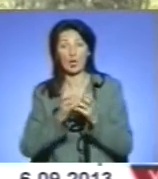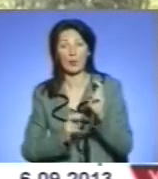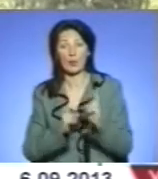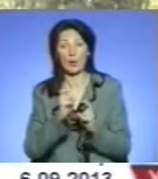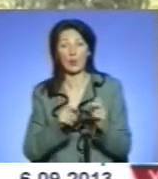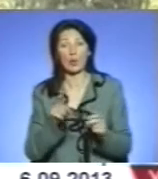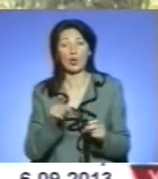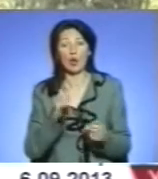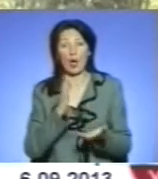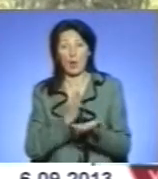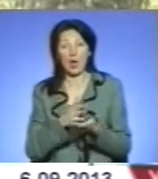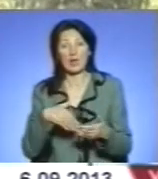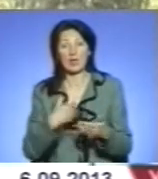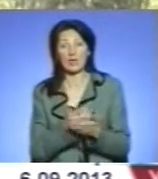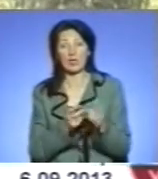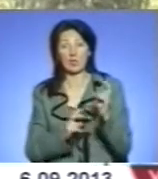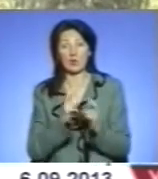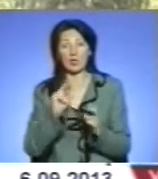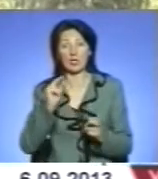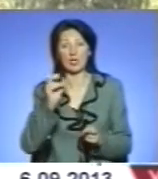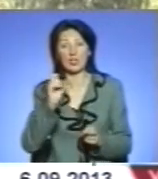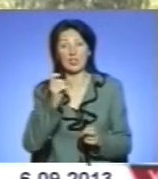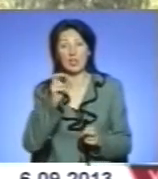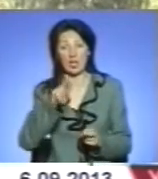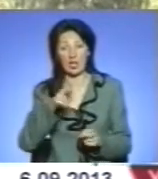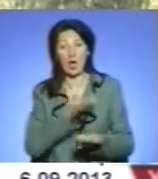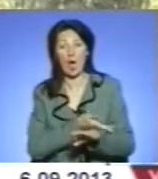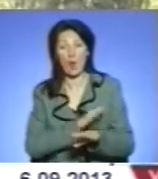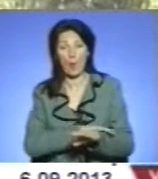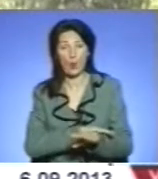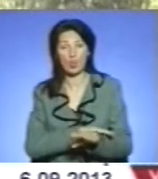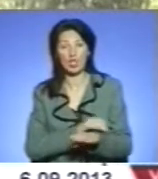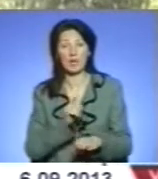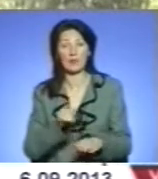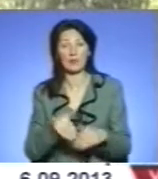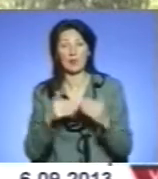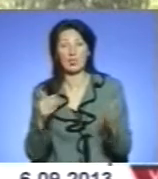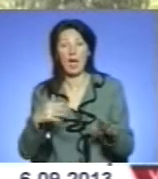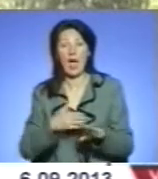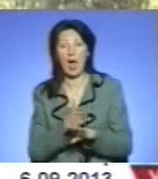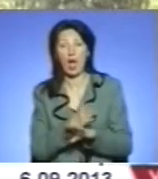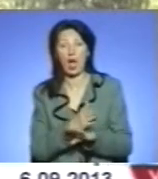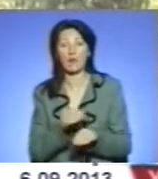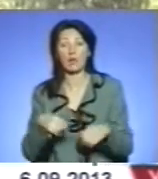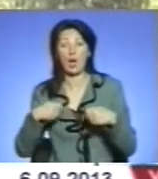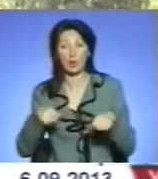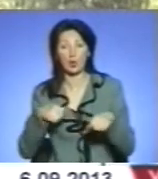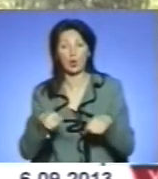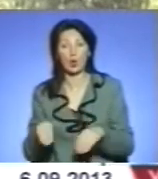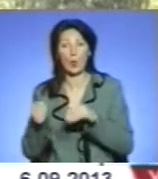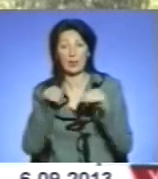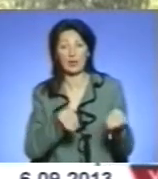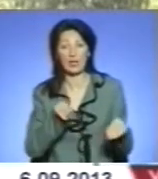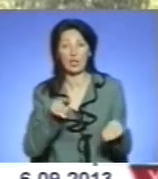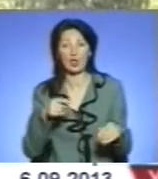оскільки має свої заводи і в Чехії, і в Польщі, і тим більше географія поставок їхньої продукції